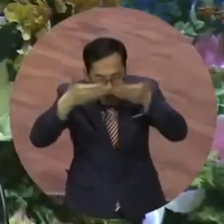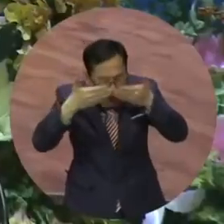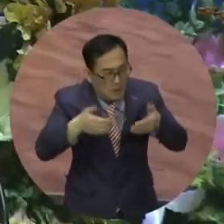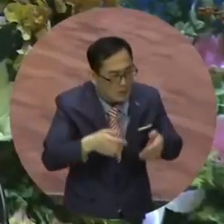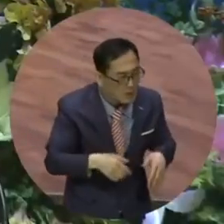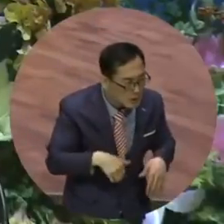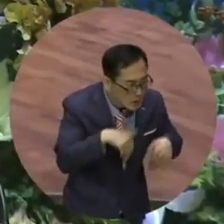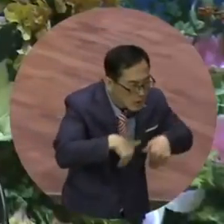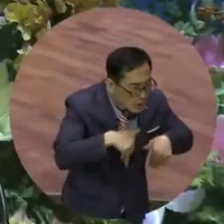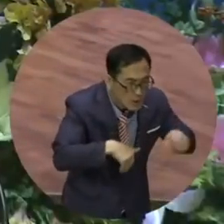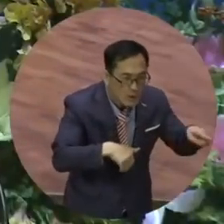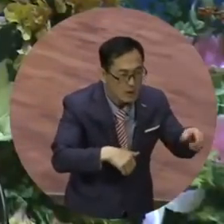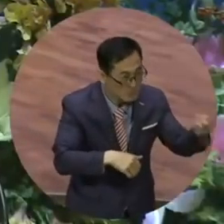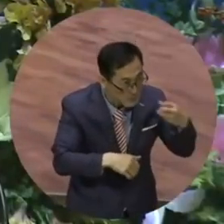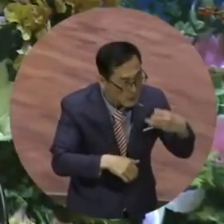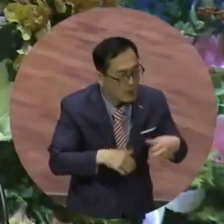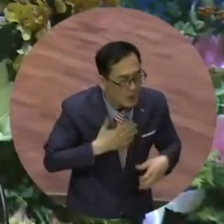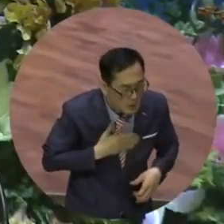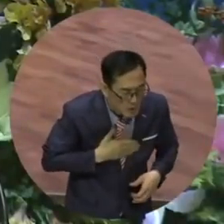우리 교회 지금